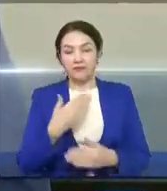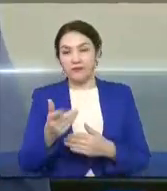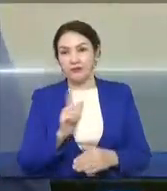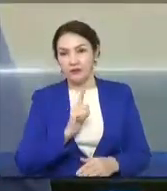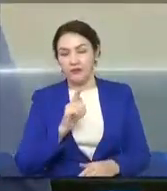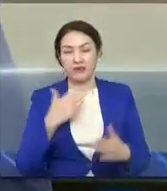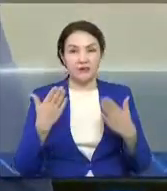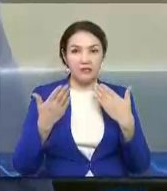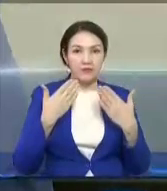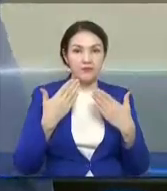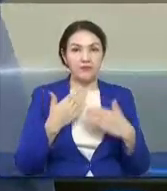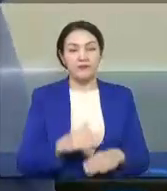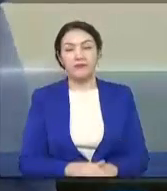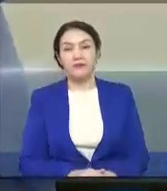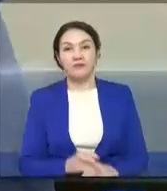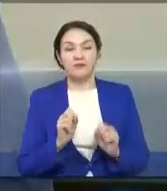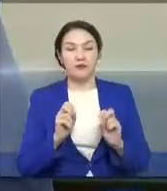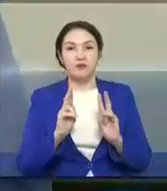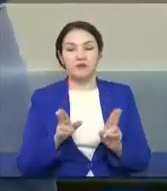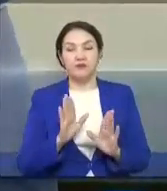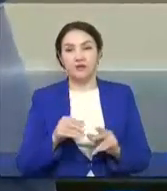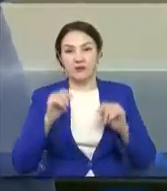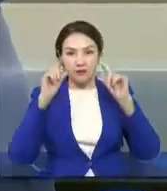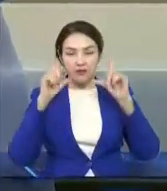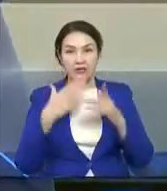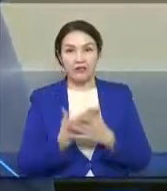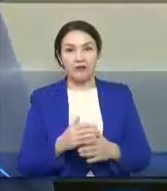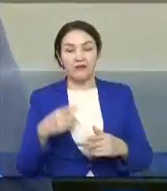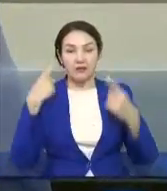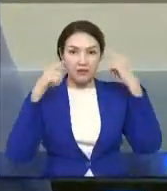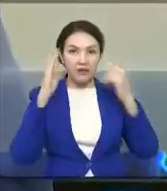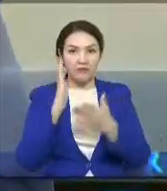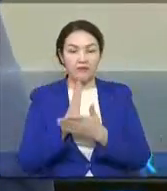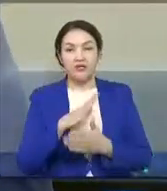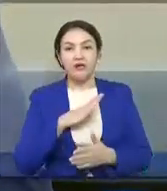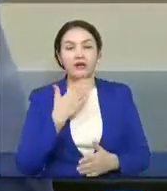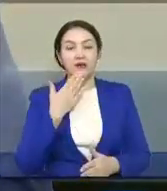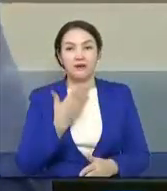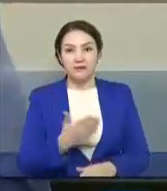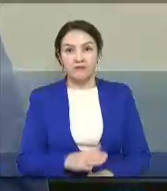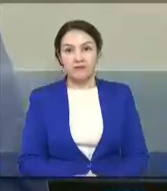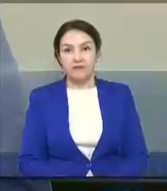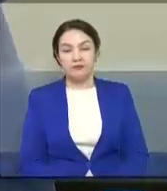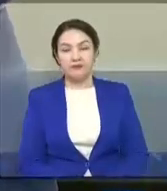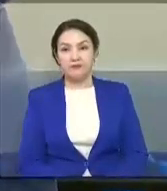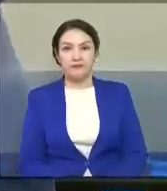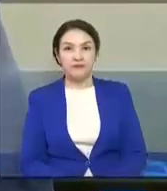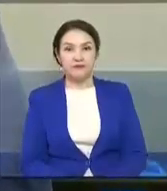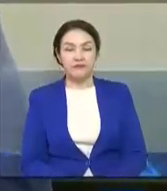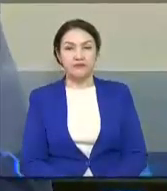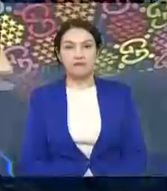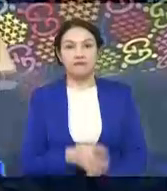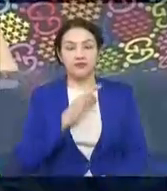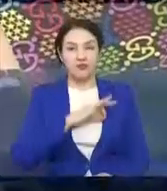еркін әңгімелесейік. Бәлкім жақсы ой айтасыздар, идеяларыңыз бар шығар, ұсыныс айтатын шығарсыздар. Соларды тыңдау үшін